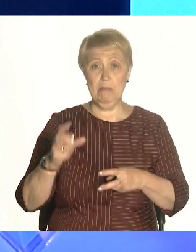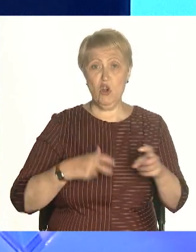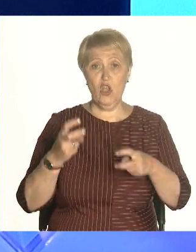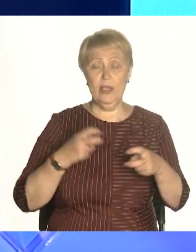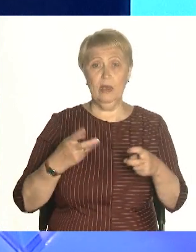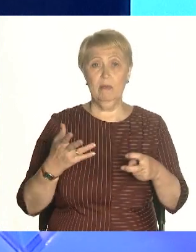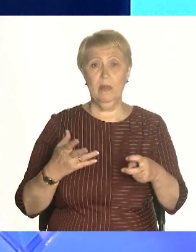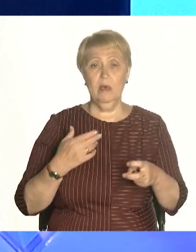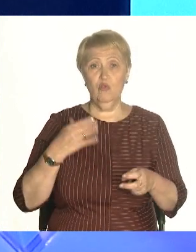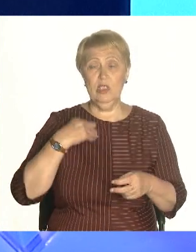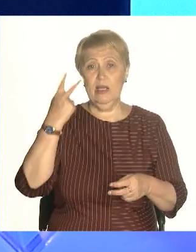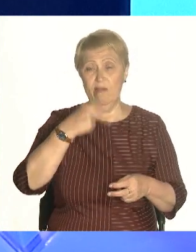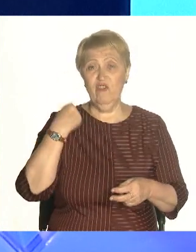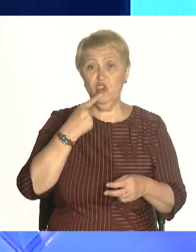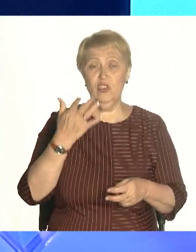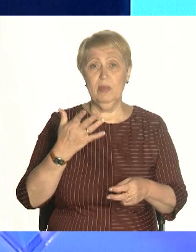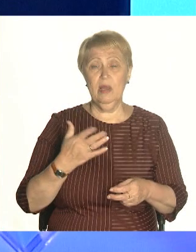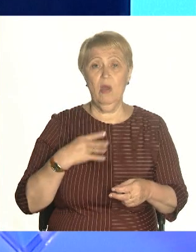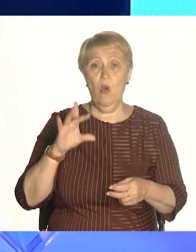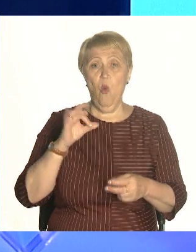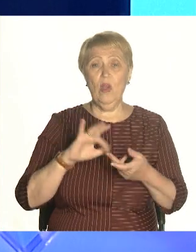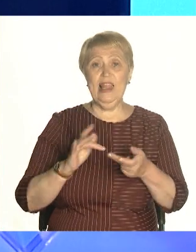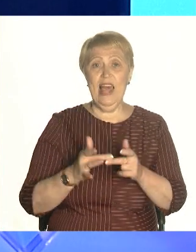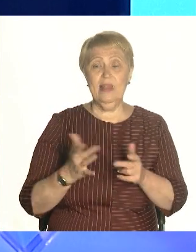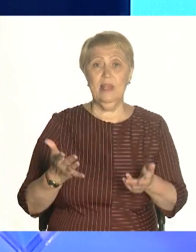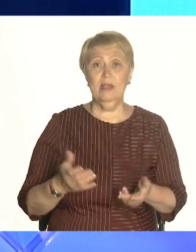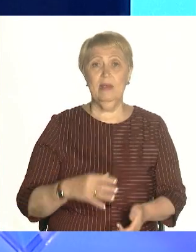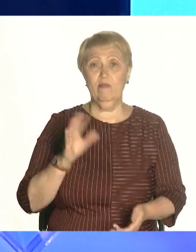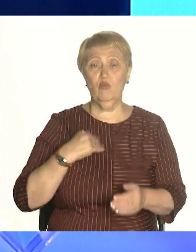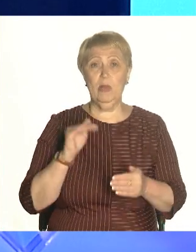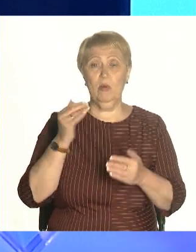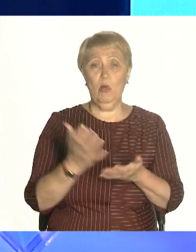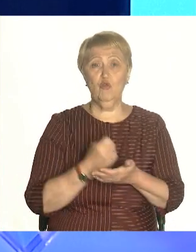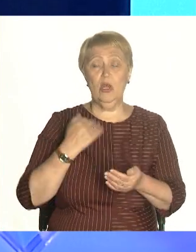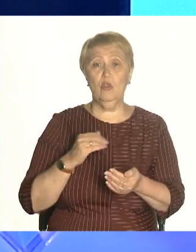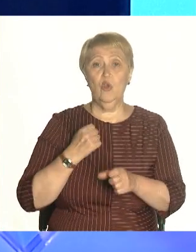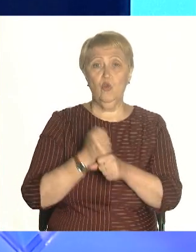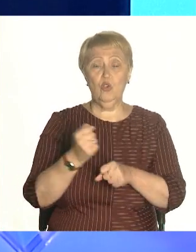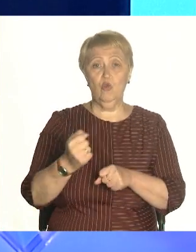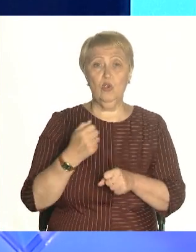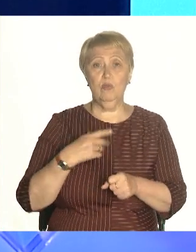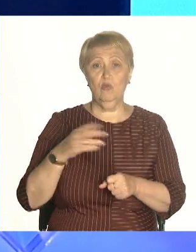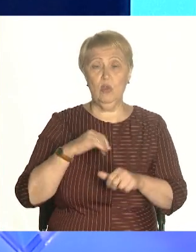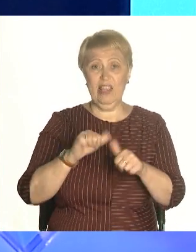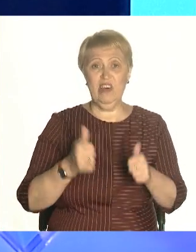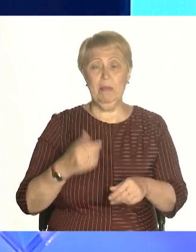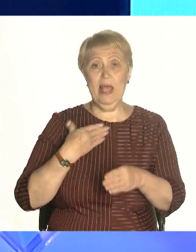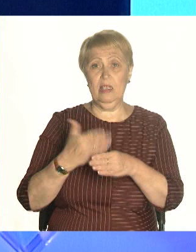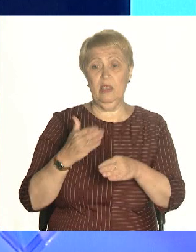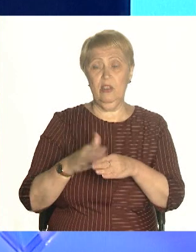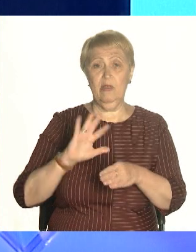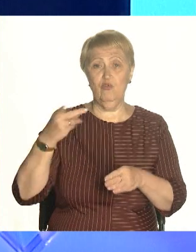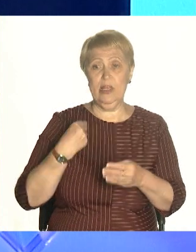в режиме онлайн, тот получает доступ к его картам, оформляет на него кредит и, соответственно, хитит денежные